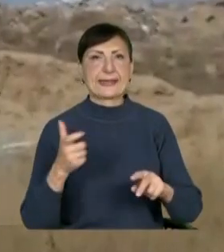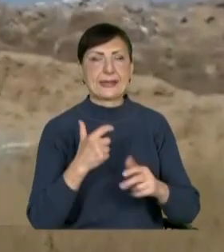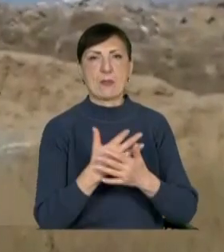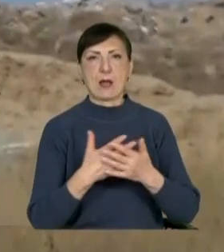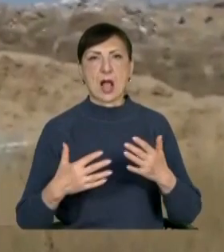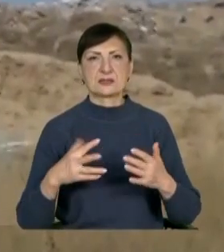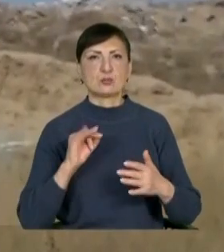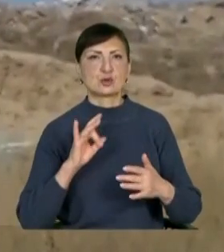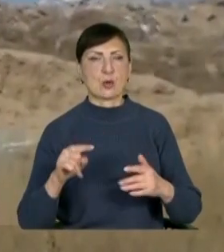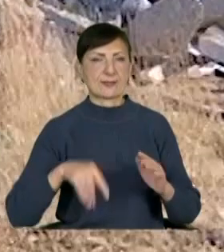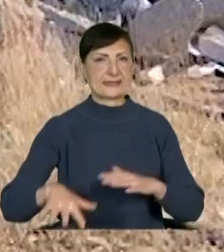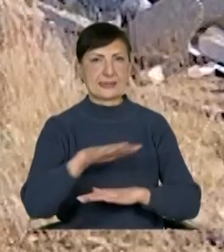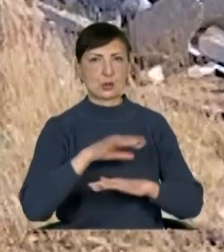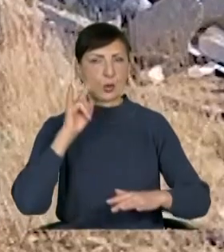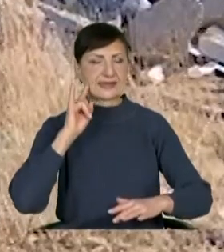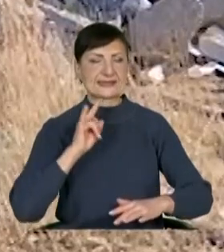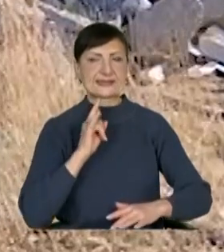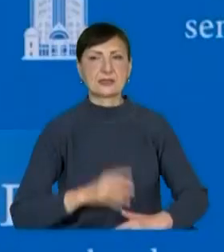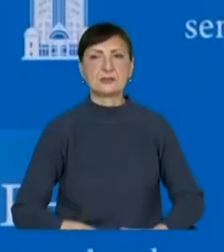отходов на территории Казахстана.